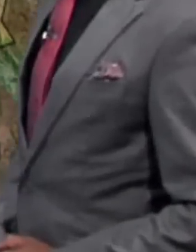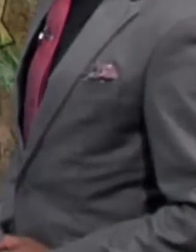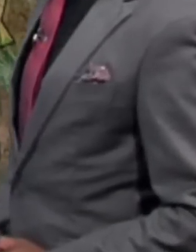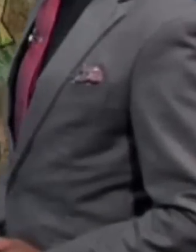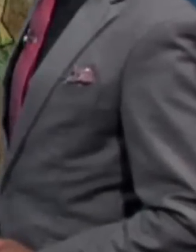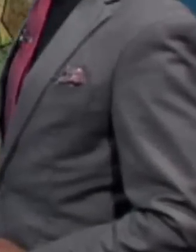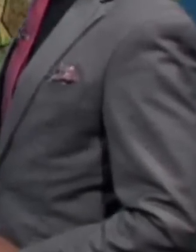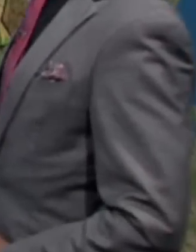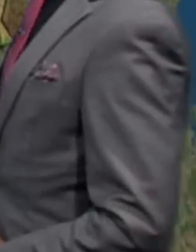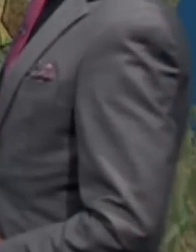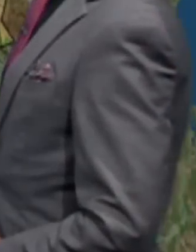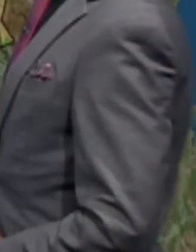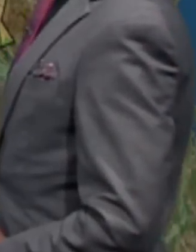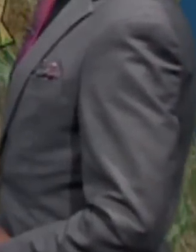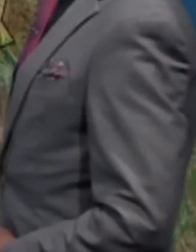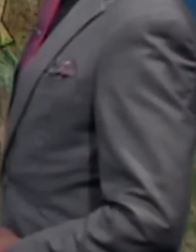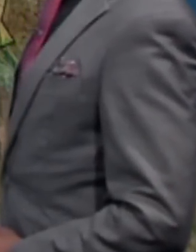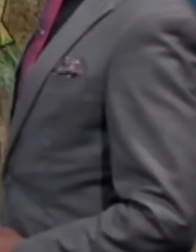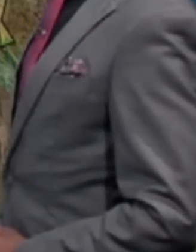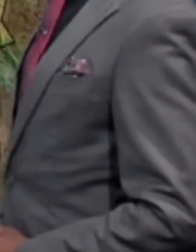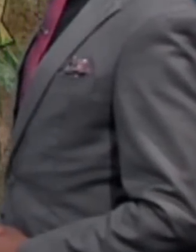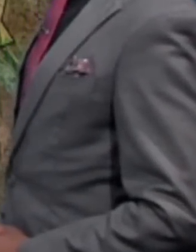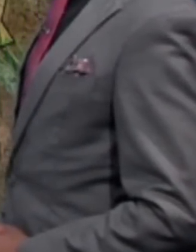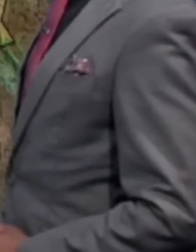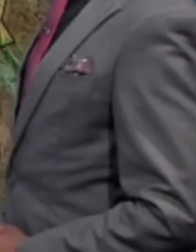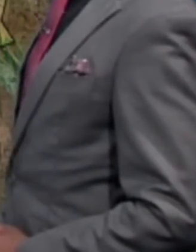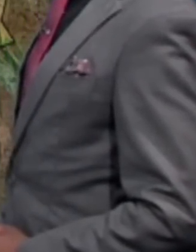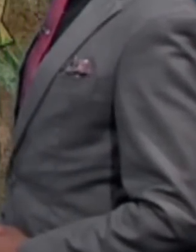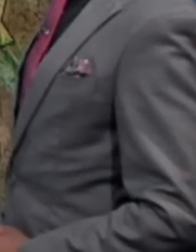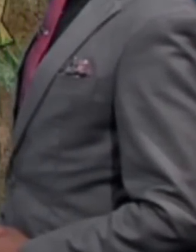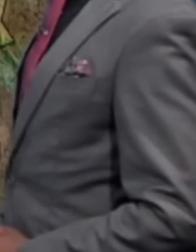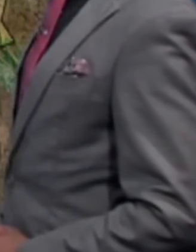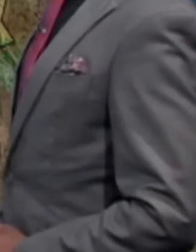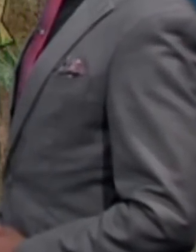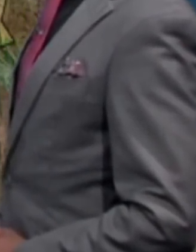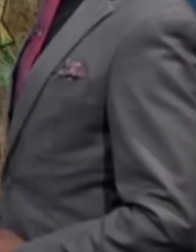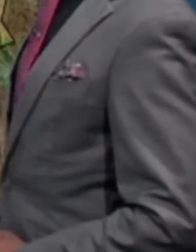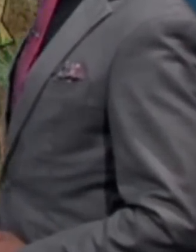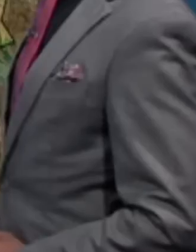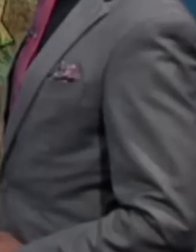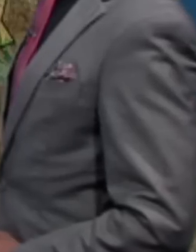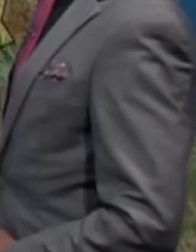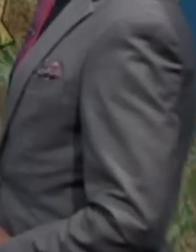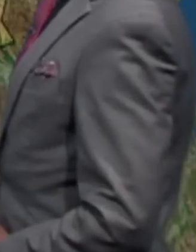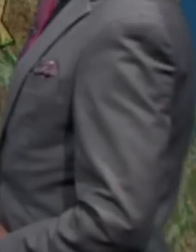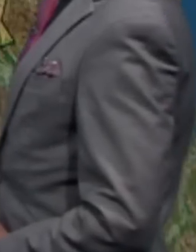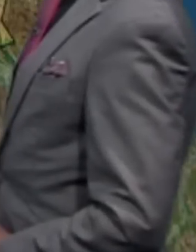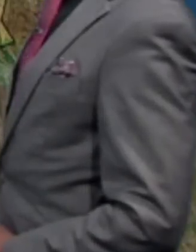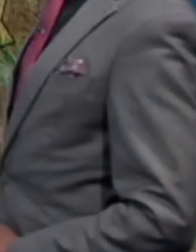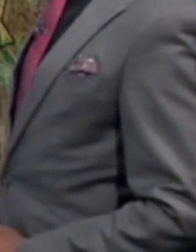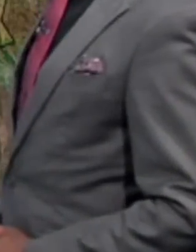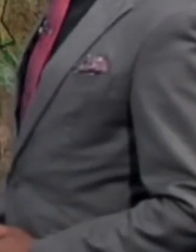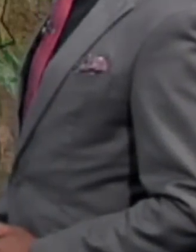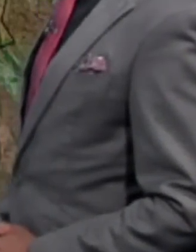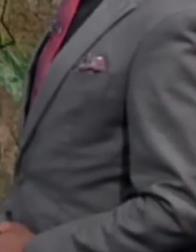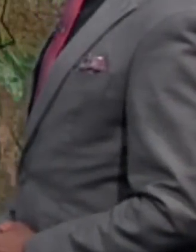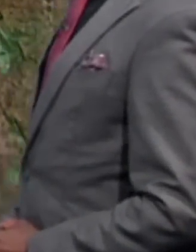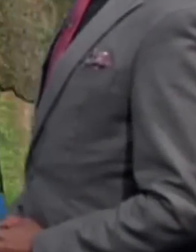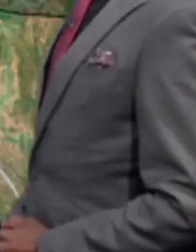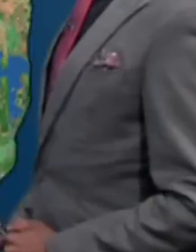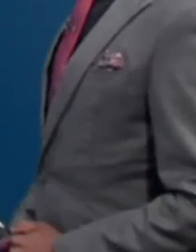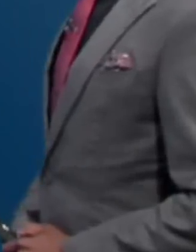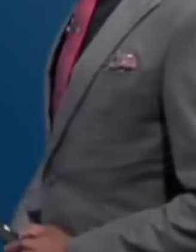ke tša 36 ka Mpumalanga go tla fiša ka Mbombela Skukuza ke tša 36 province eo ka moka go bontšha go tla ba go fiša le gona ka kwa go la